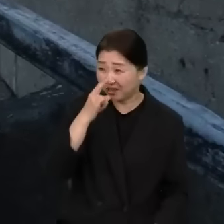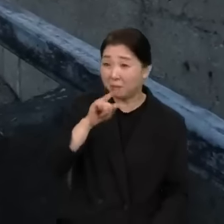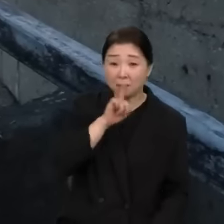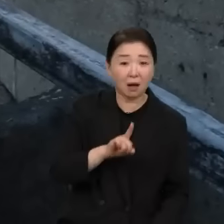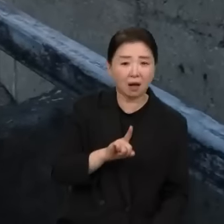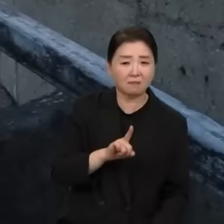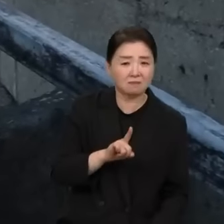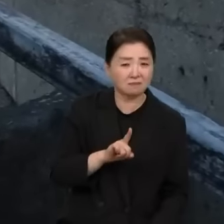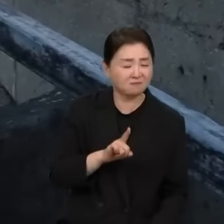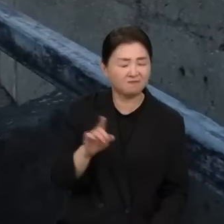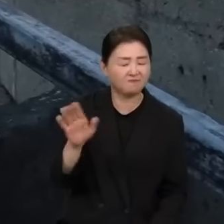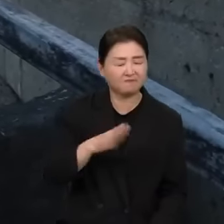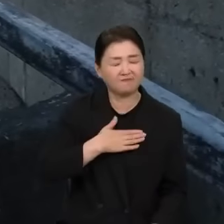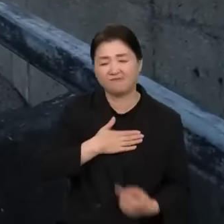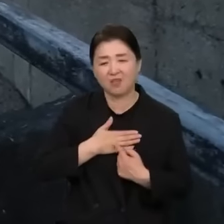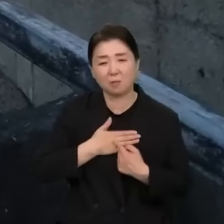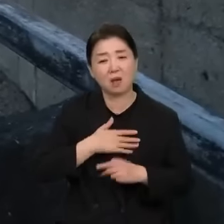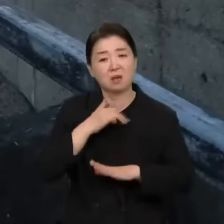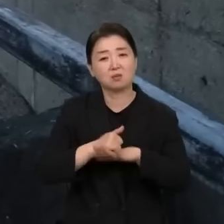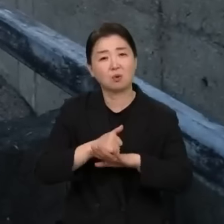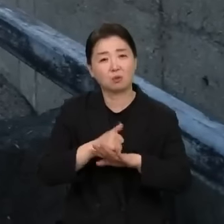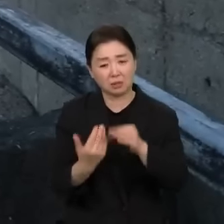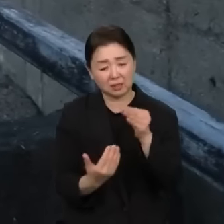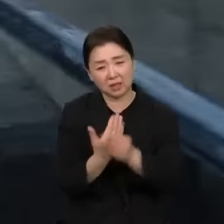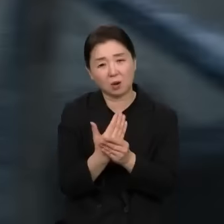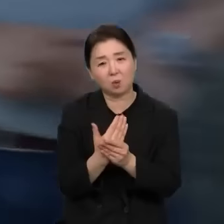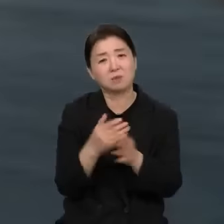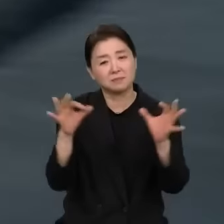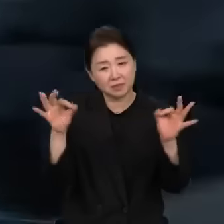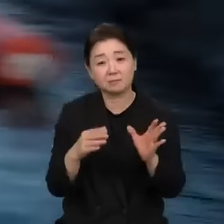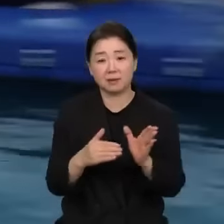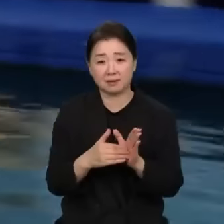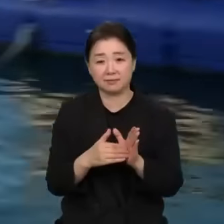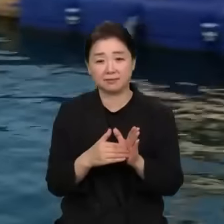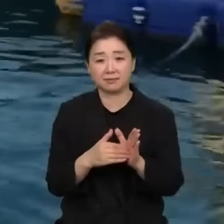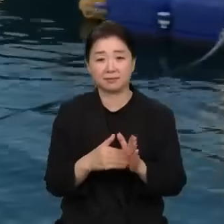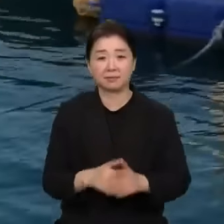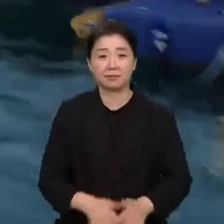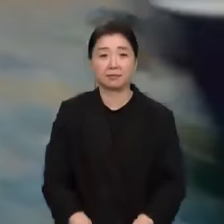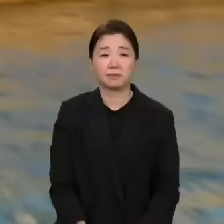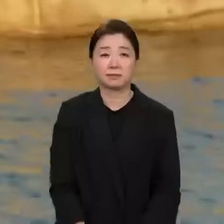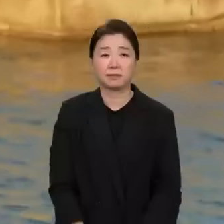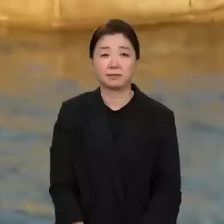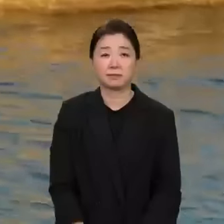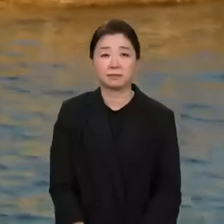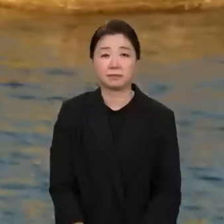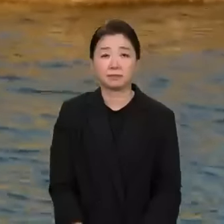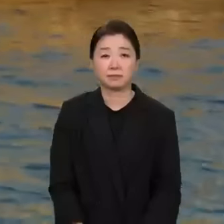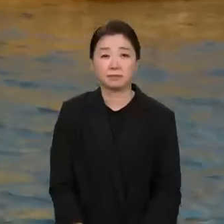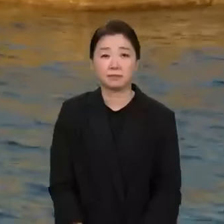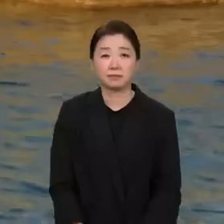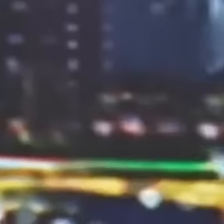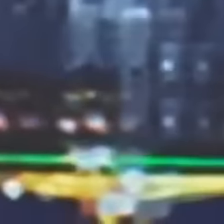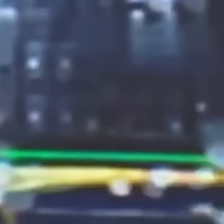있겠지만요. 낭만이 사고가 되는 것 순식간입니다. 밀착카메라 이가혁입니다.